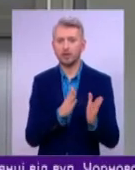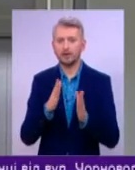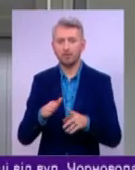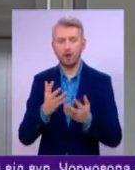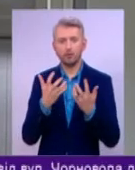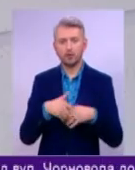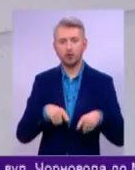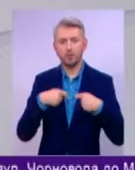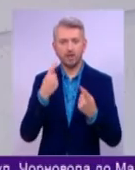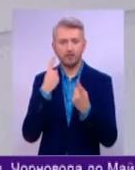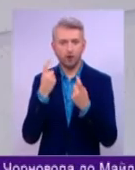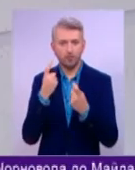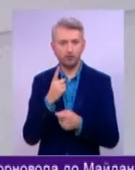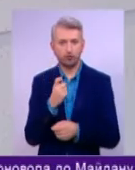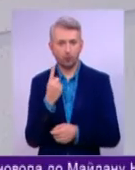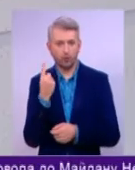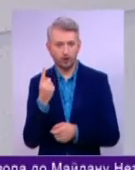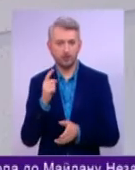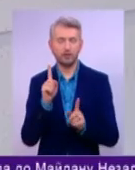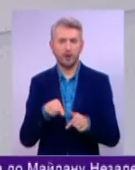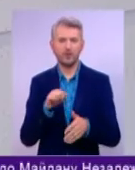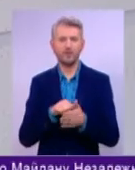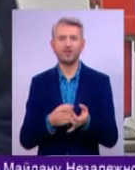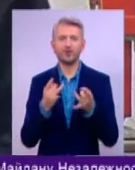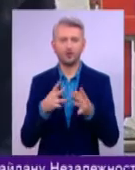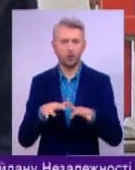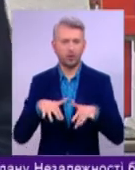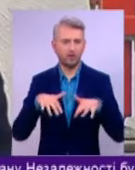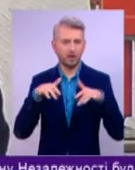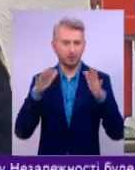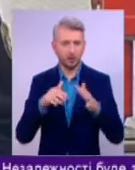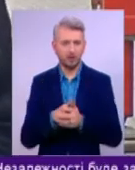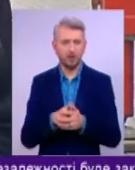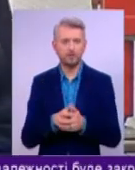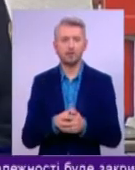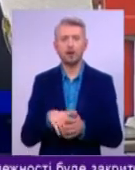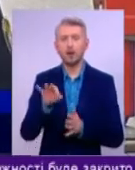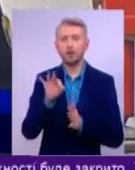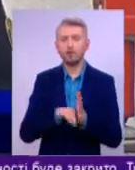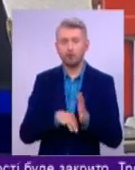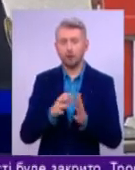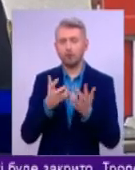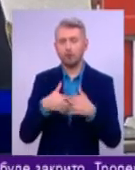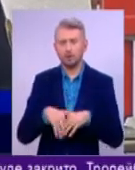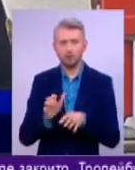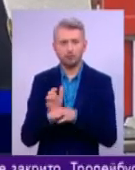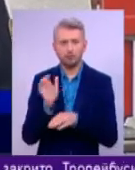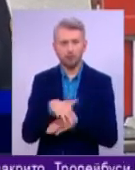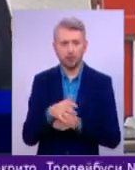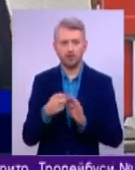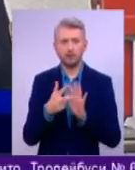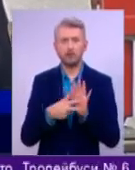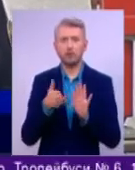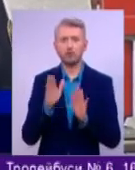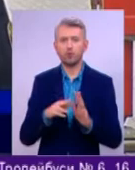лінію 101, навіть від звичайного задимлення. До об'єкту автоматично прибуває, автоматично направляється 18 одиниць